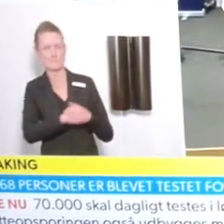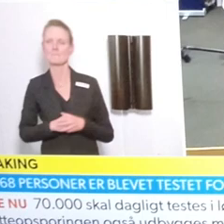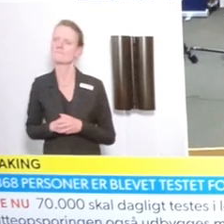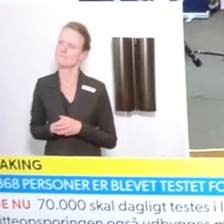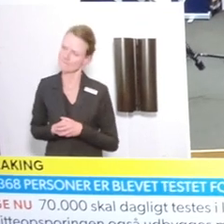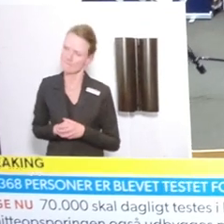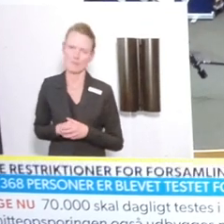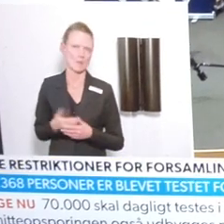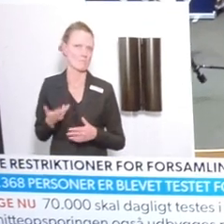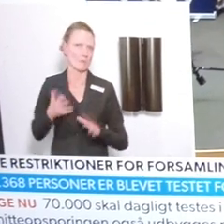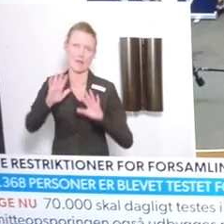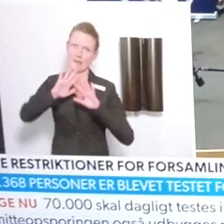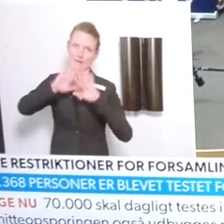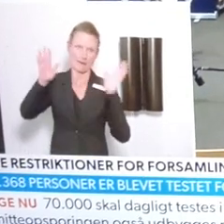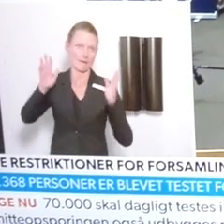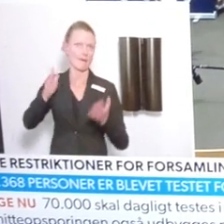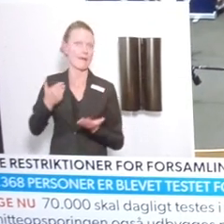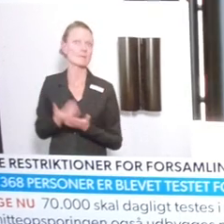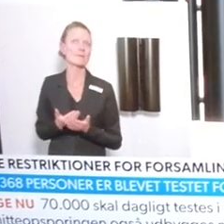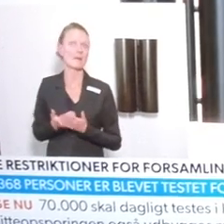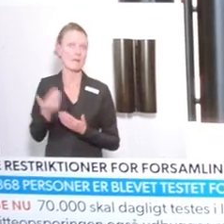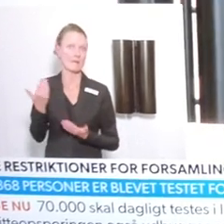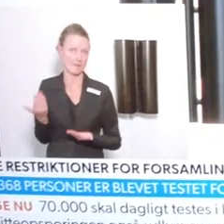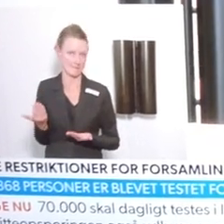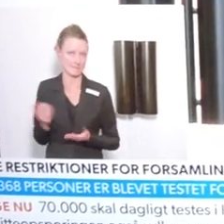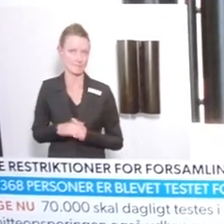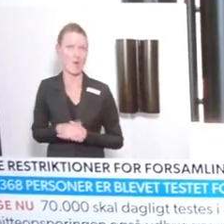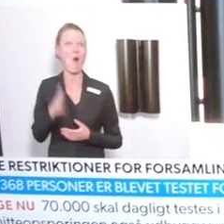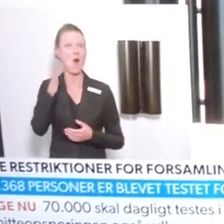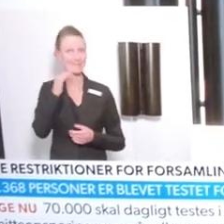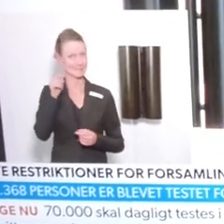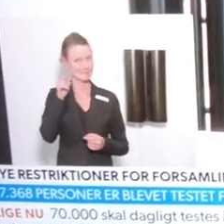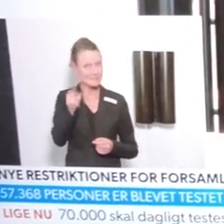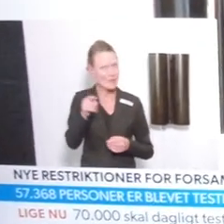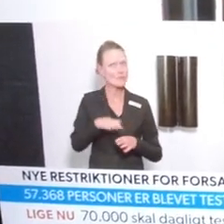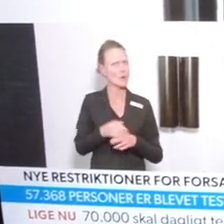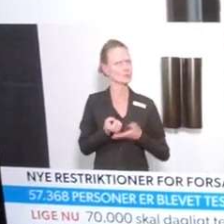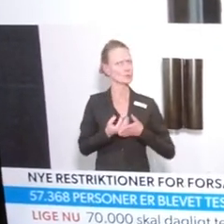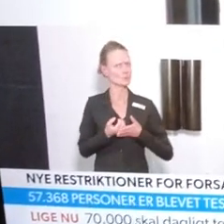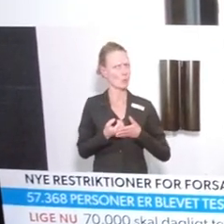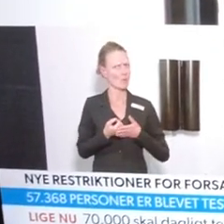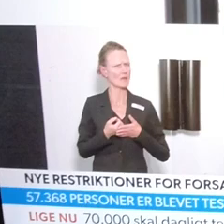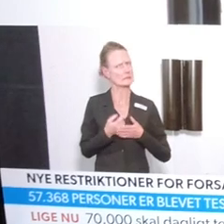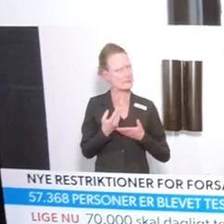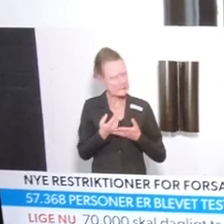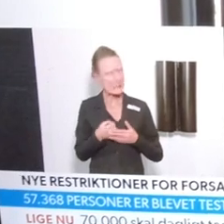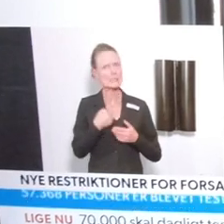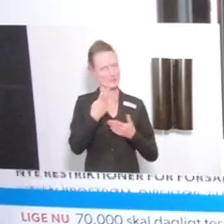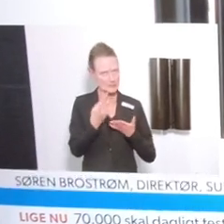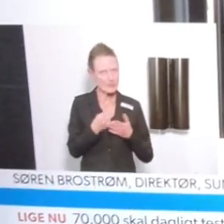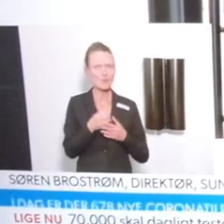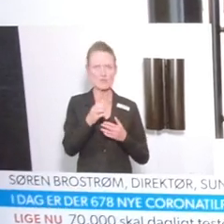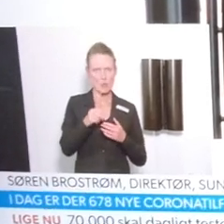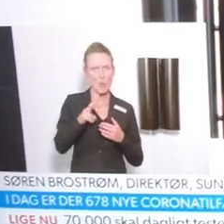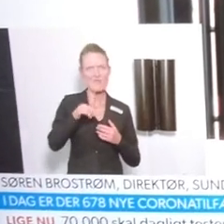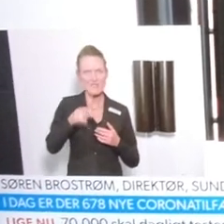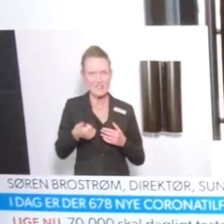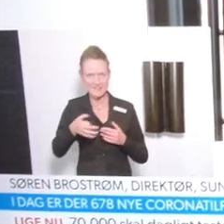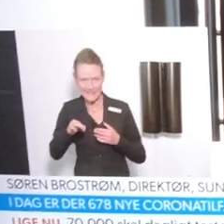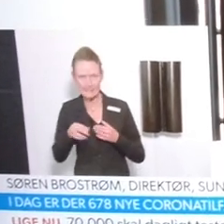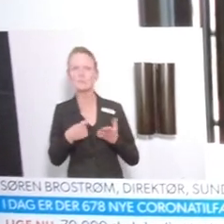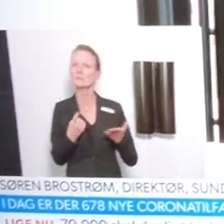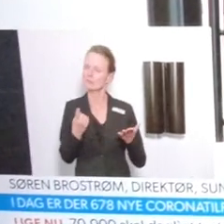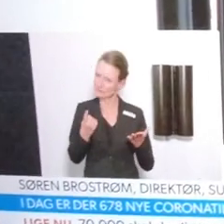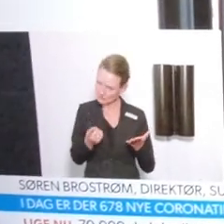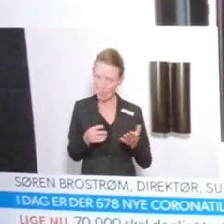anbefalinger til, hvem der bestemt skal testes. Hvis du har symptomer på noget, der kunne være covid-19, Så skal du teste, du skal undersøge, du skal vurdere, du skal isolere